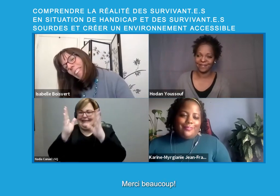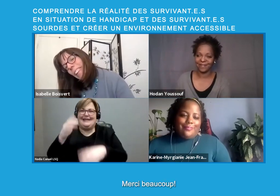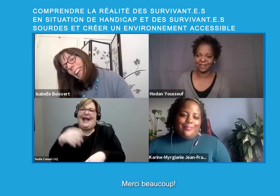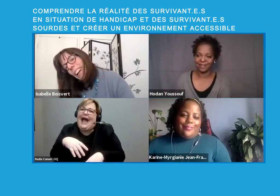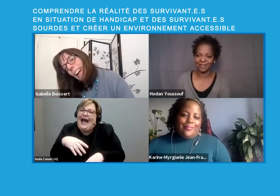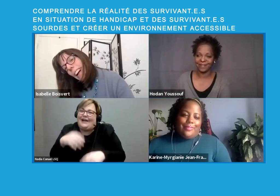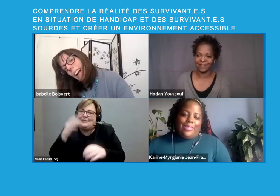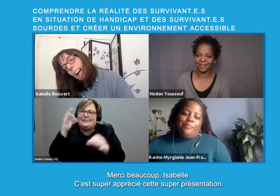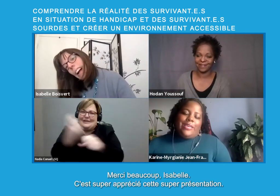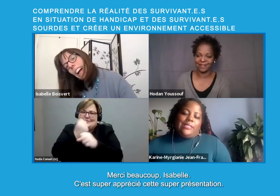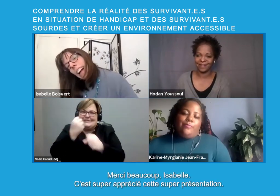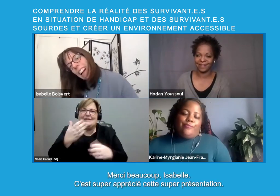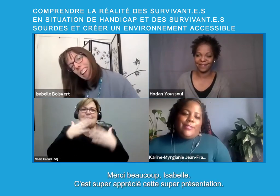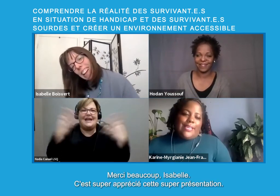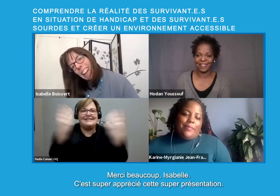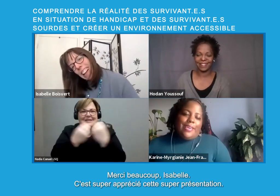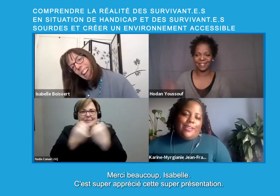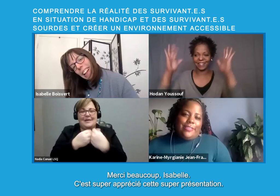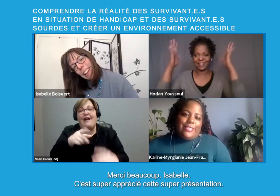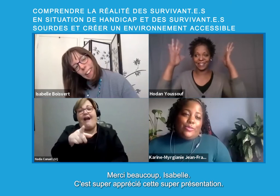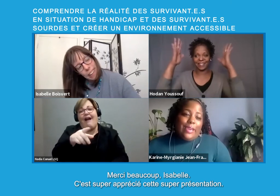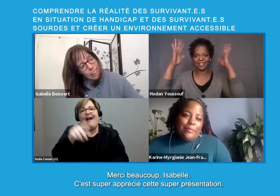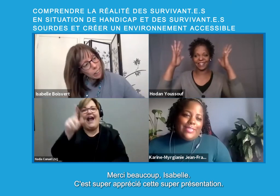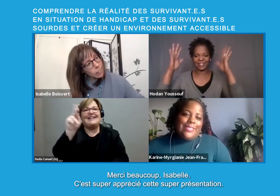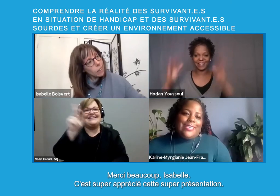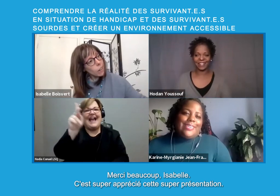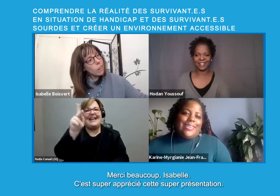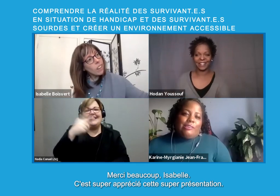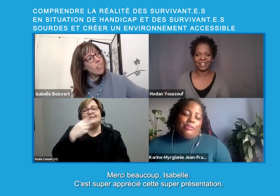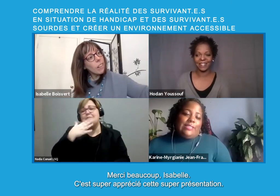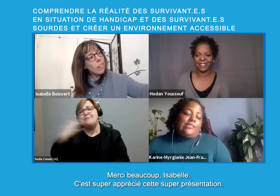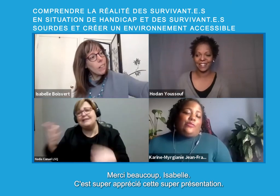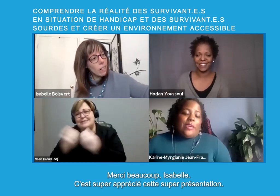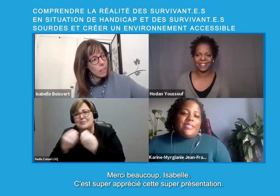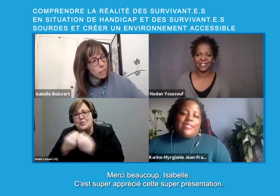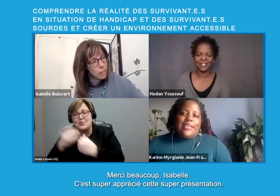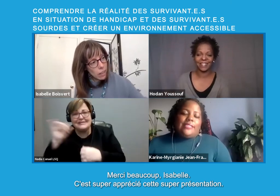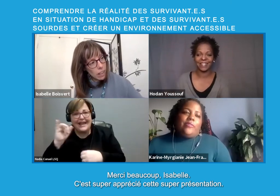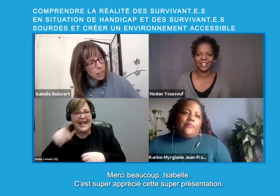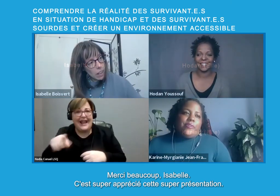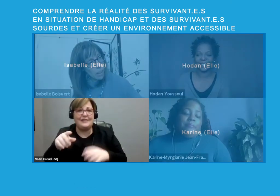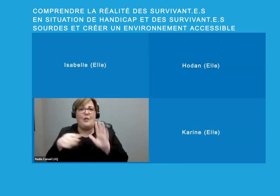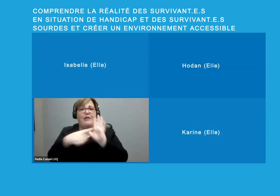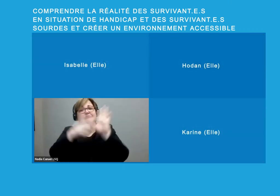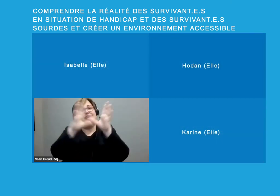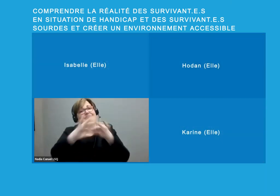beaucoup. Merci beaucoup, Isabelle. C'est super apprécié, cette super présentation.